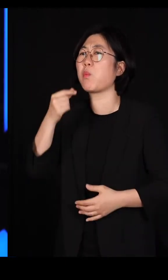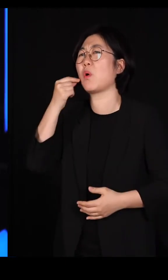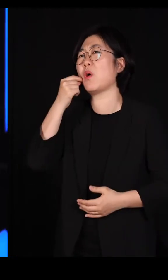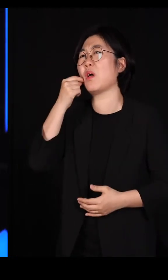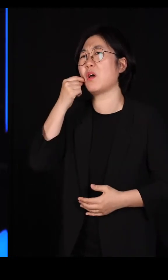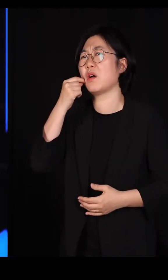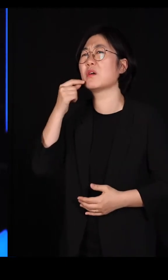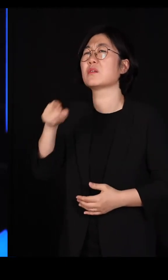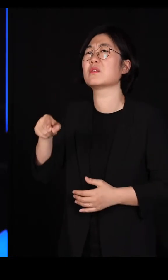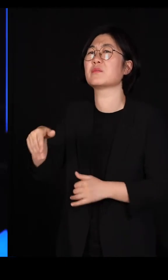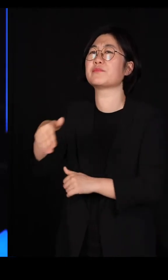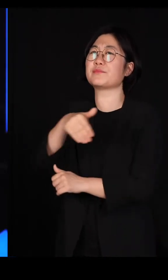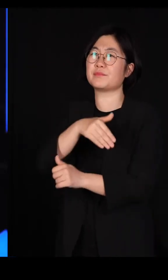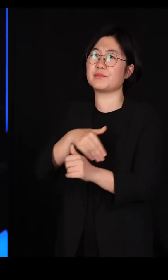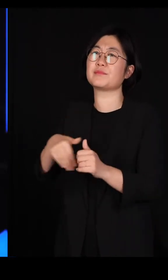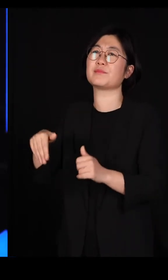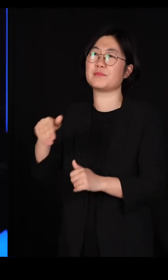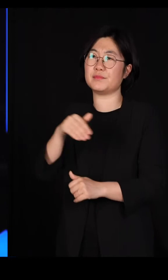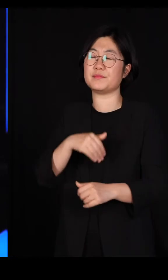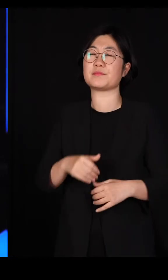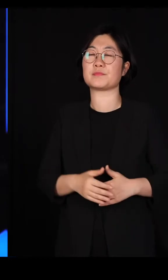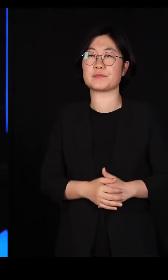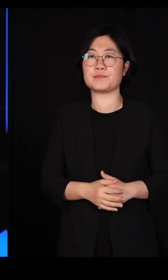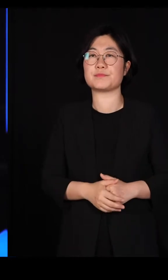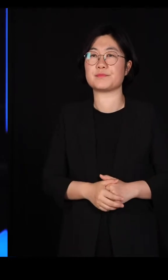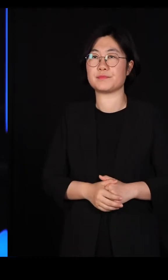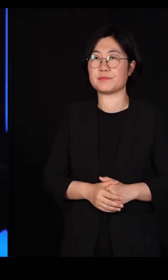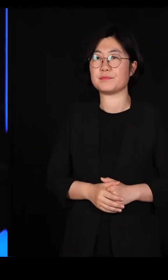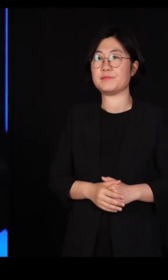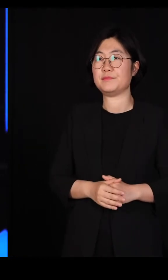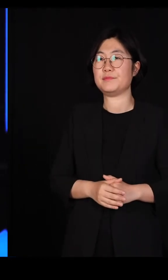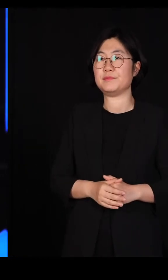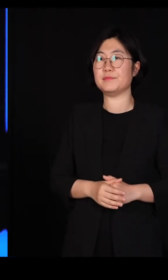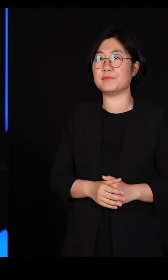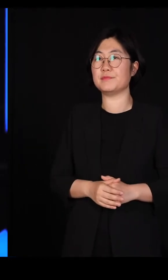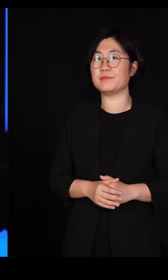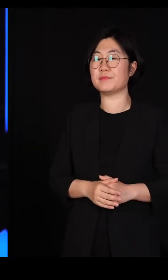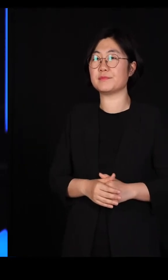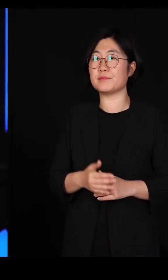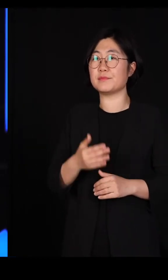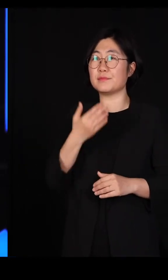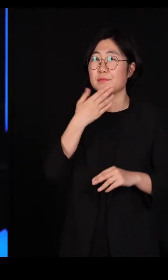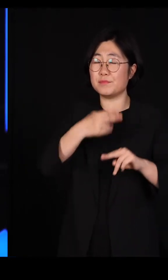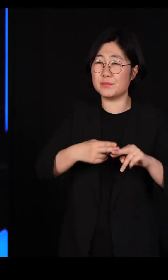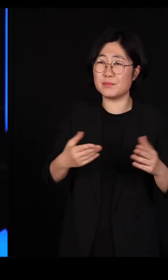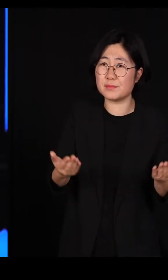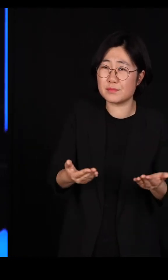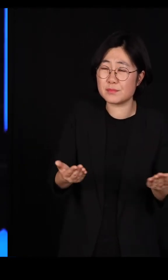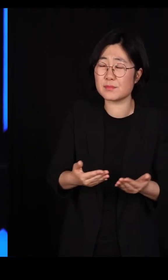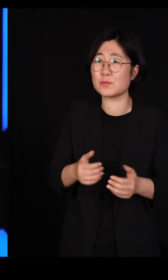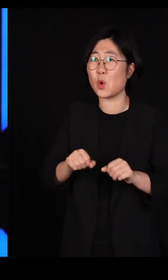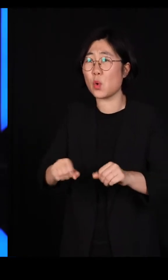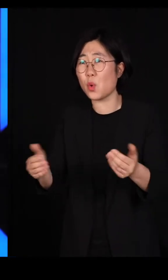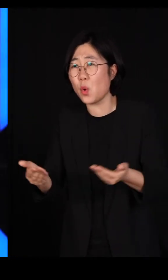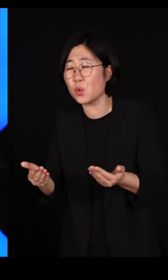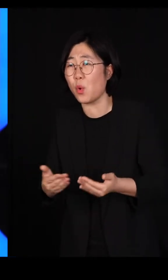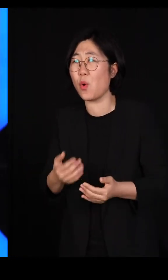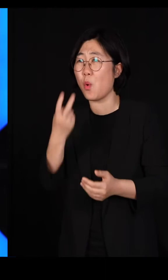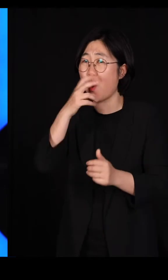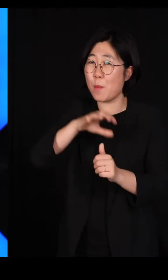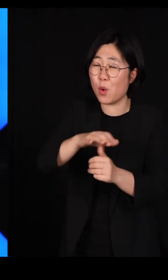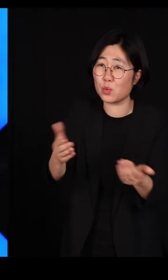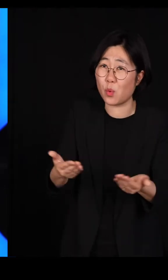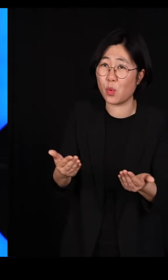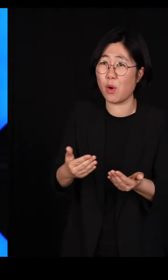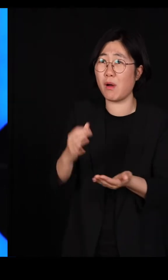동일한 노동들이 제대로 인정을 못 받는다는 거예요. 급식 노동, 청소 노동, 많은 돌봄 노동들 대부분